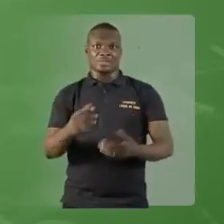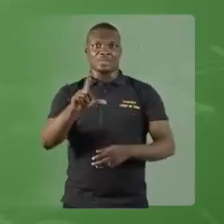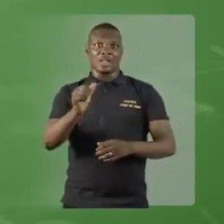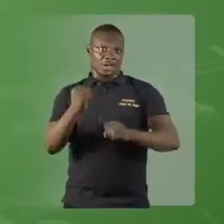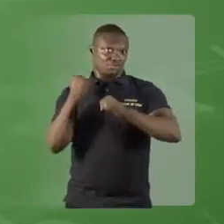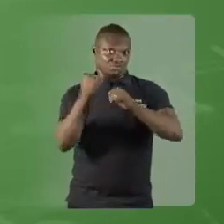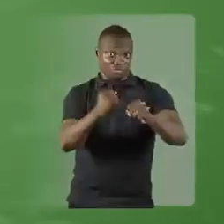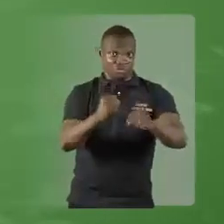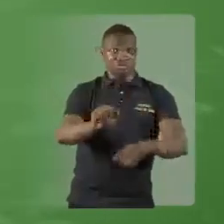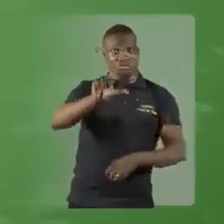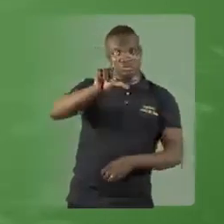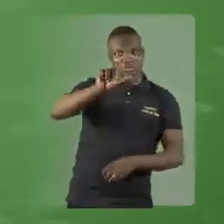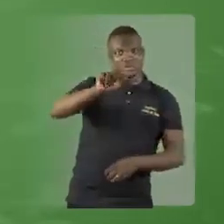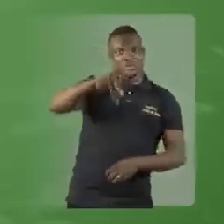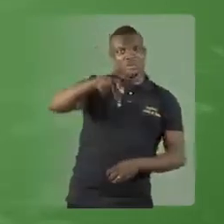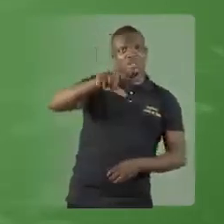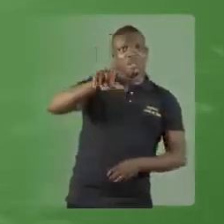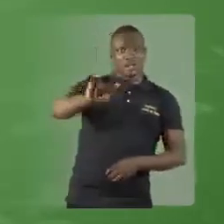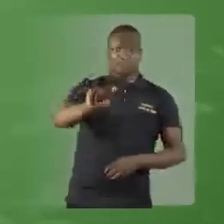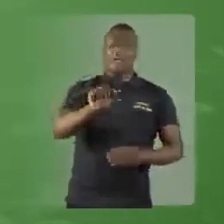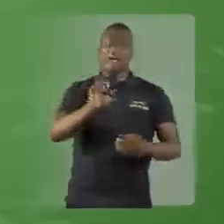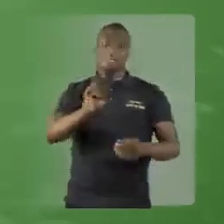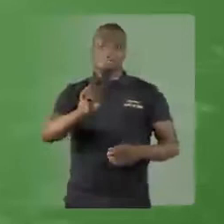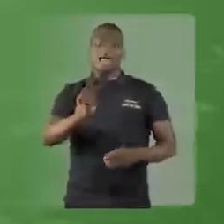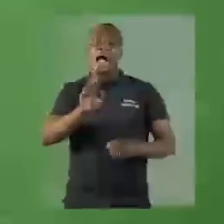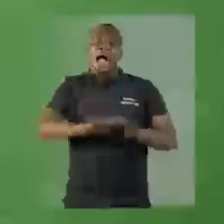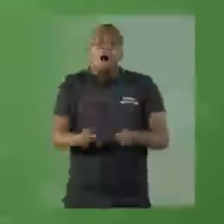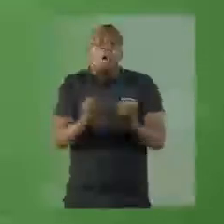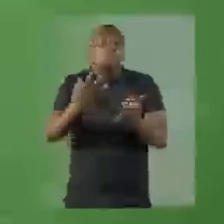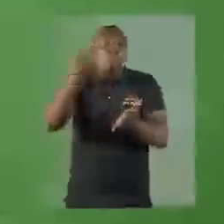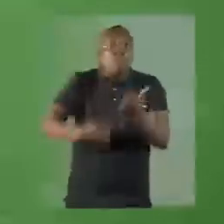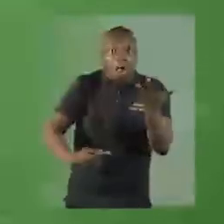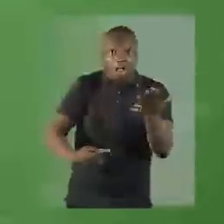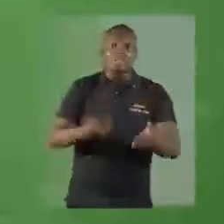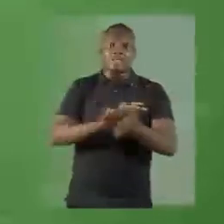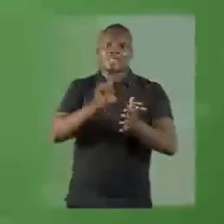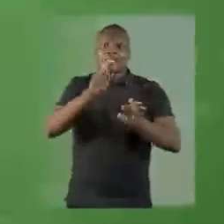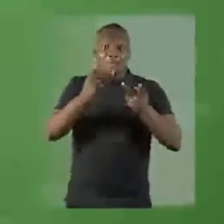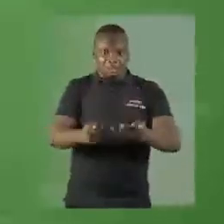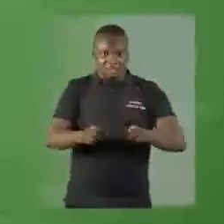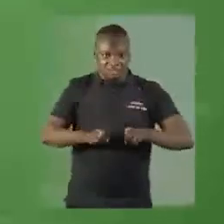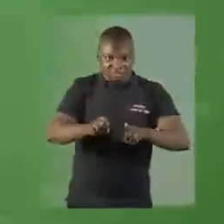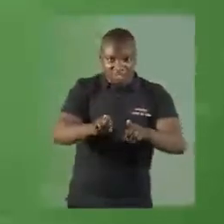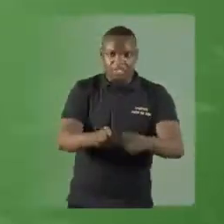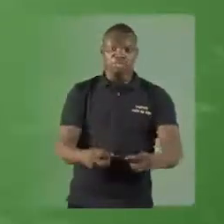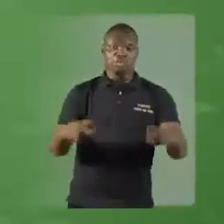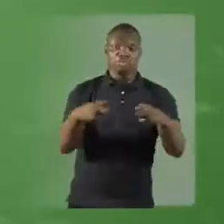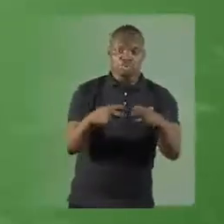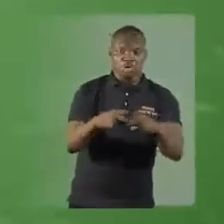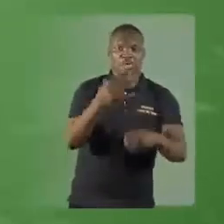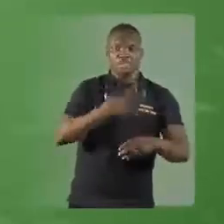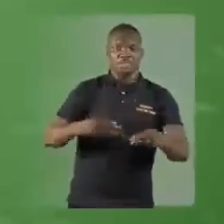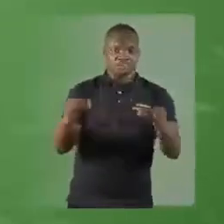la force de Laplace est due à la présence simultanée du courant électrique et du champ